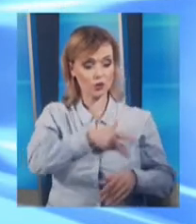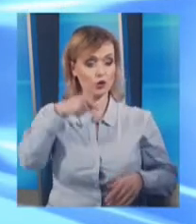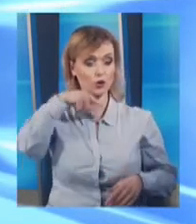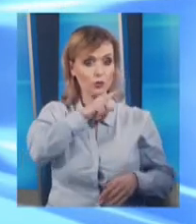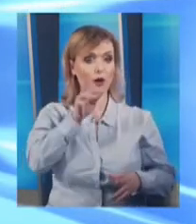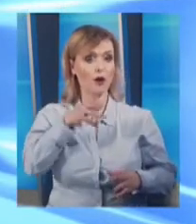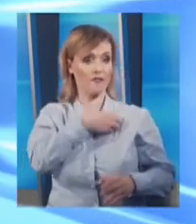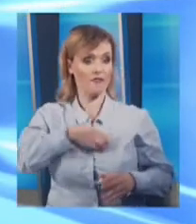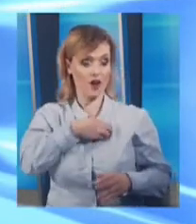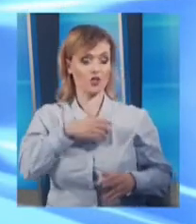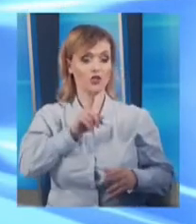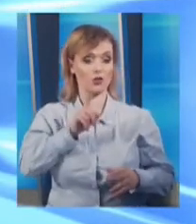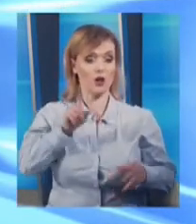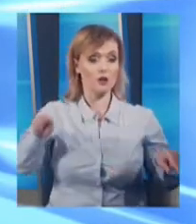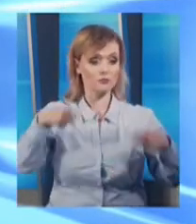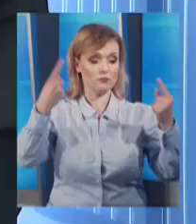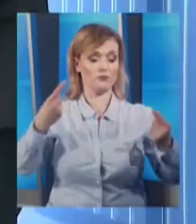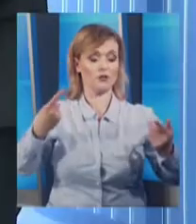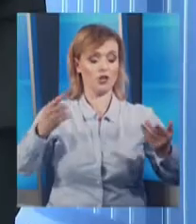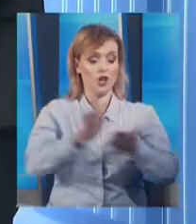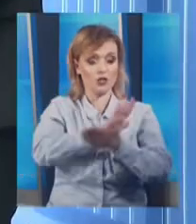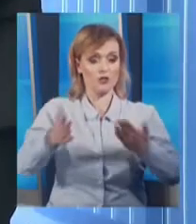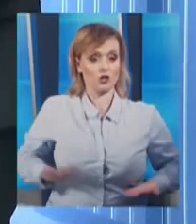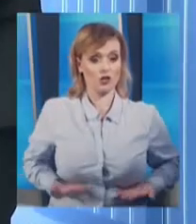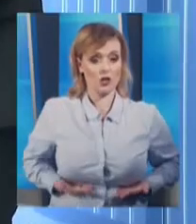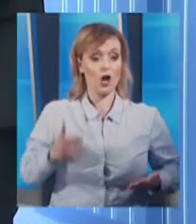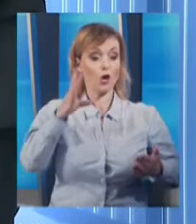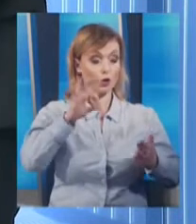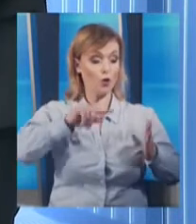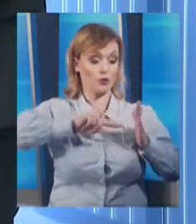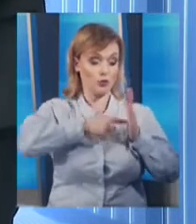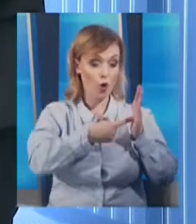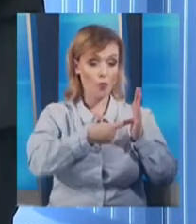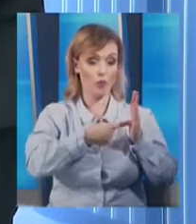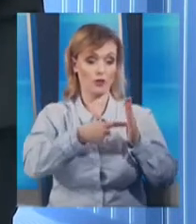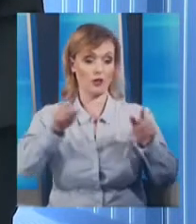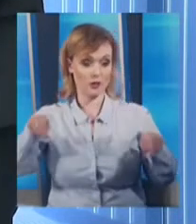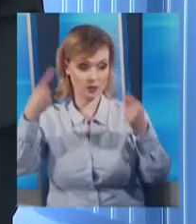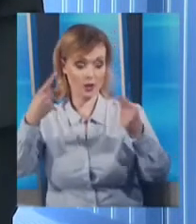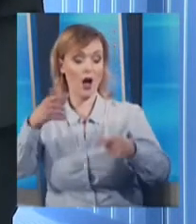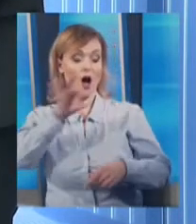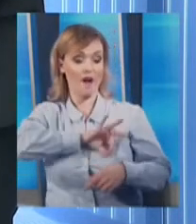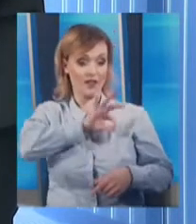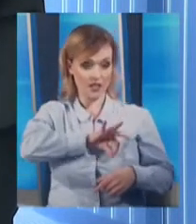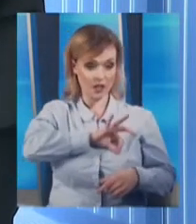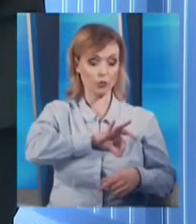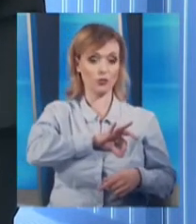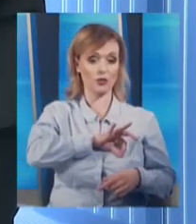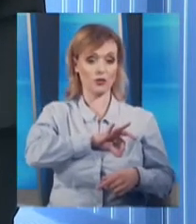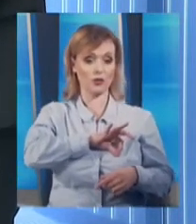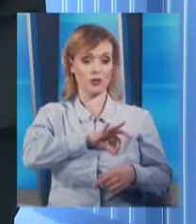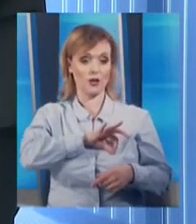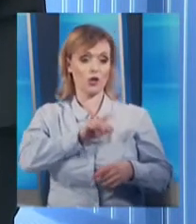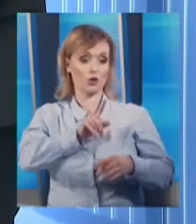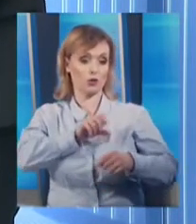ca prioritate creșterea calității vieții oamenilor, însă obiectivul de stabilire în Constituția venitului minim peste